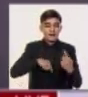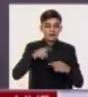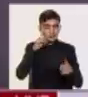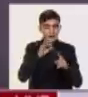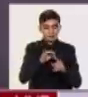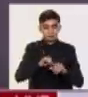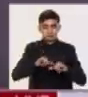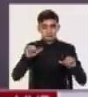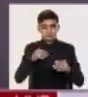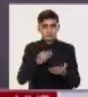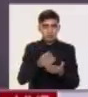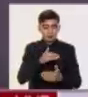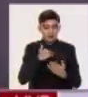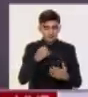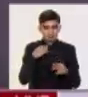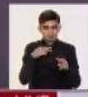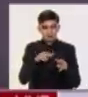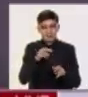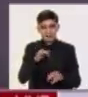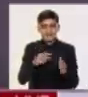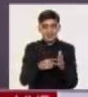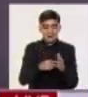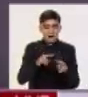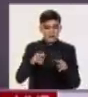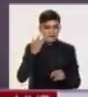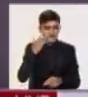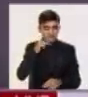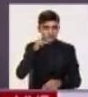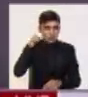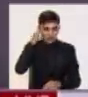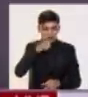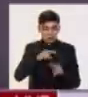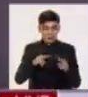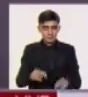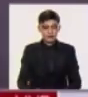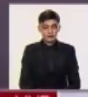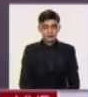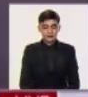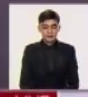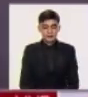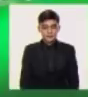не допустить подорожания. Сейчас цены остались на уровне прошлого года.